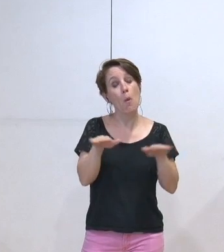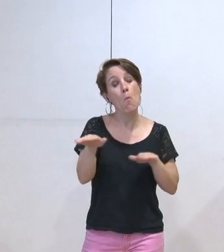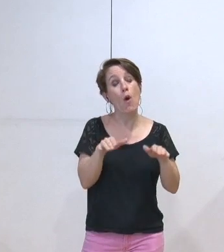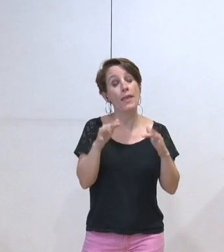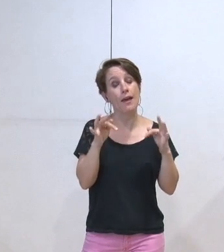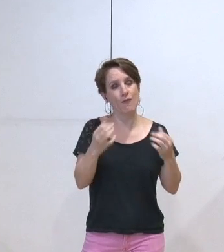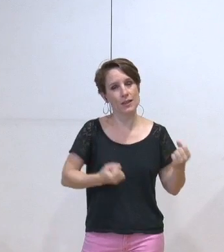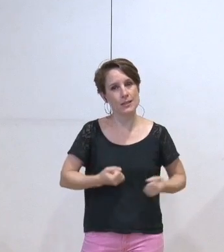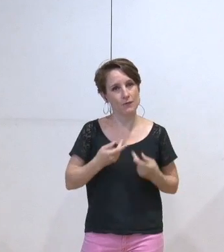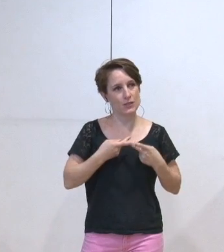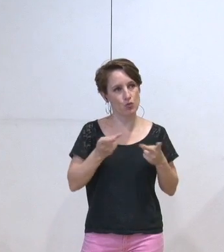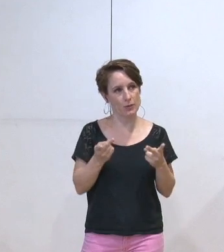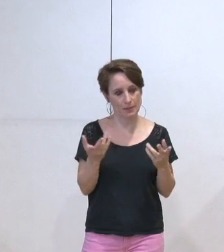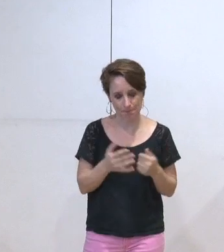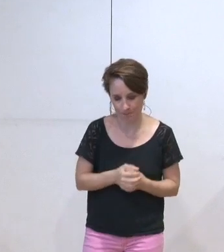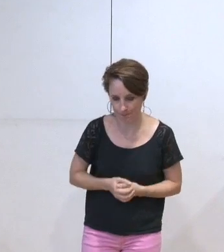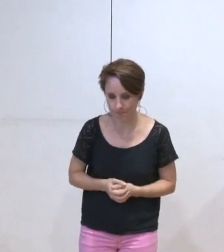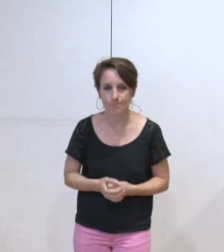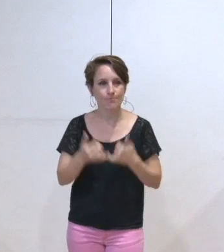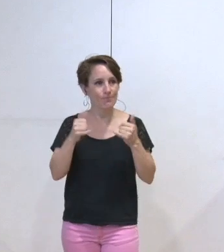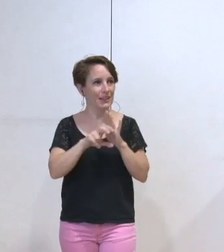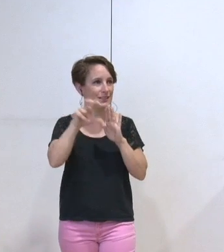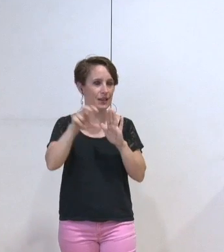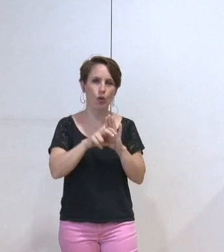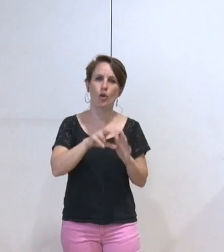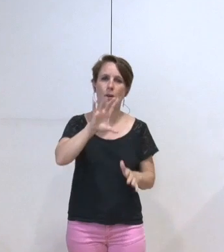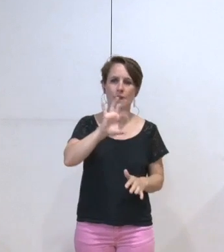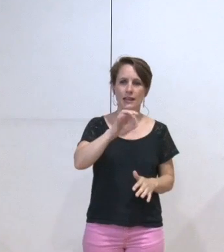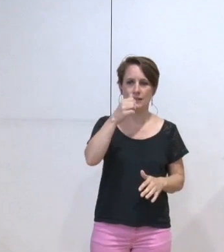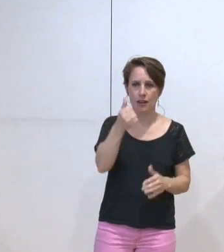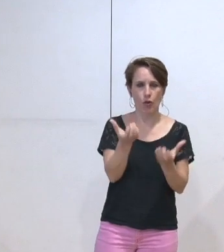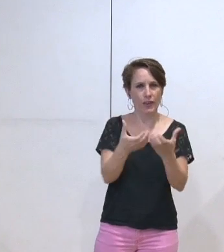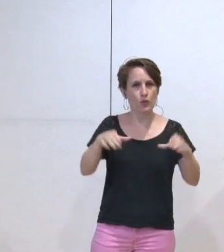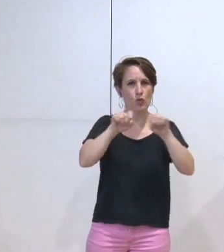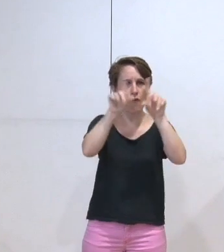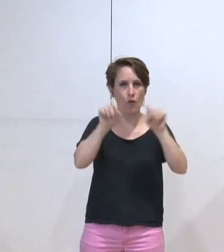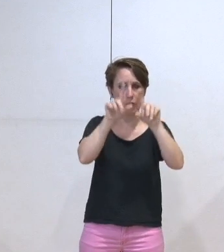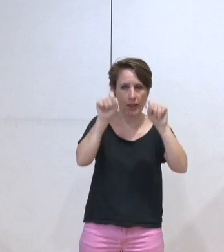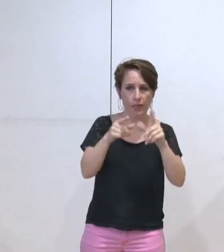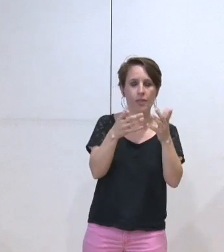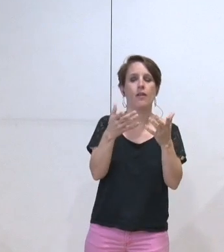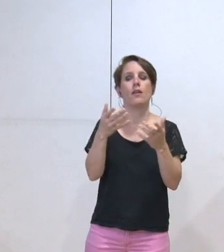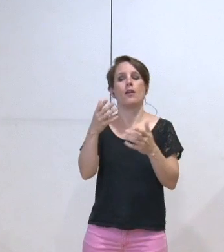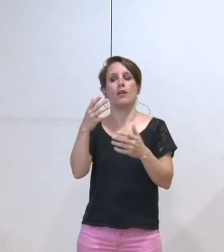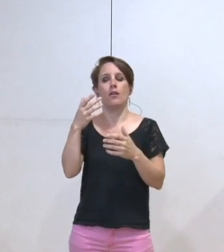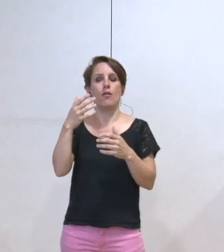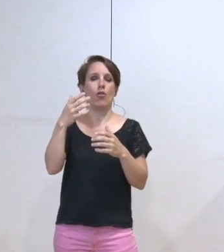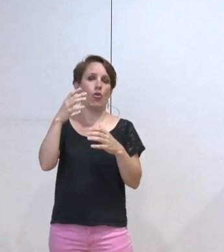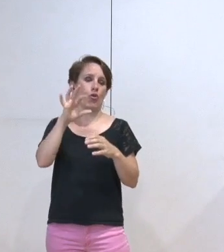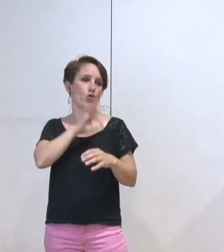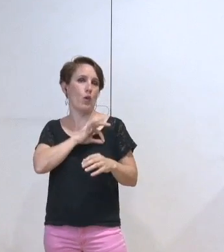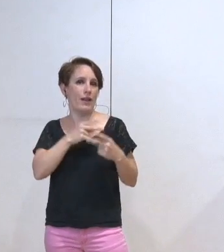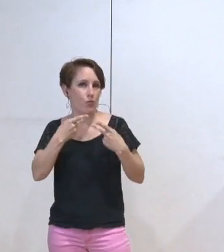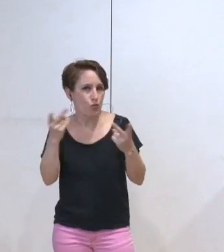à Grenoble ce sont 51 fontaine et bassin 66 VC publ 3200 corbeilles de